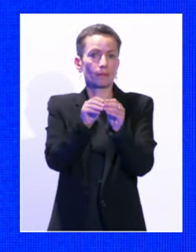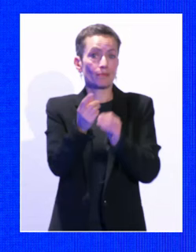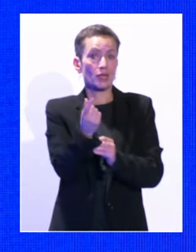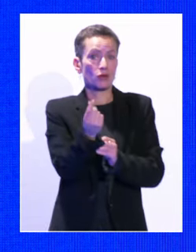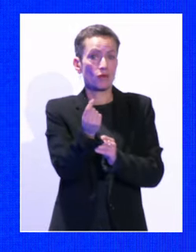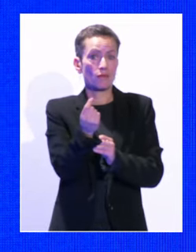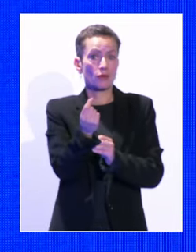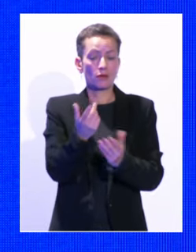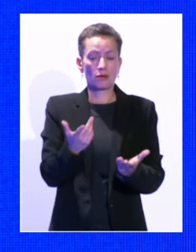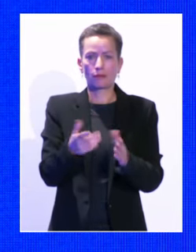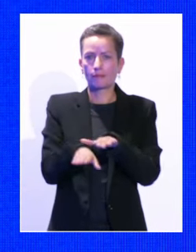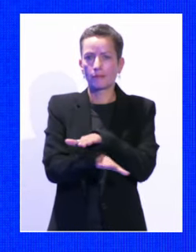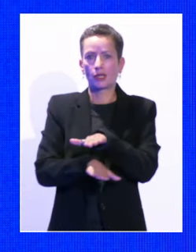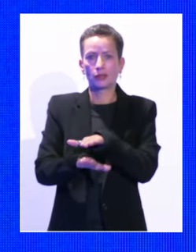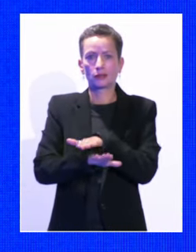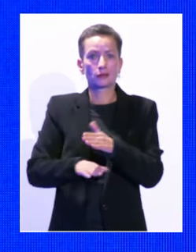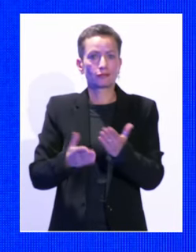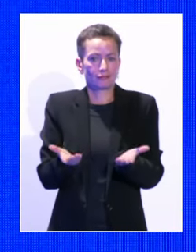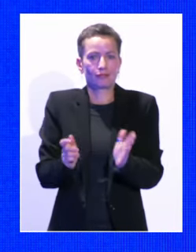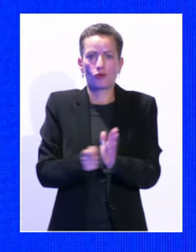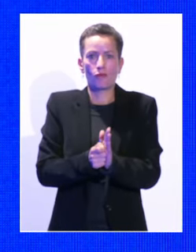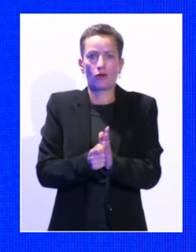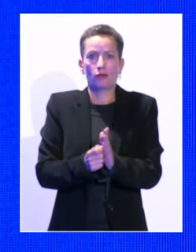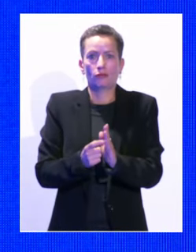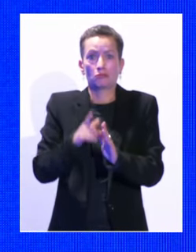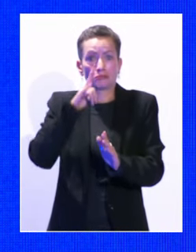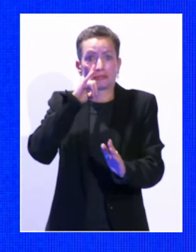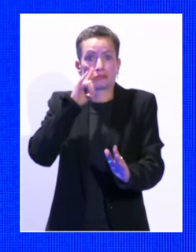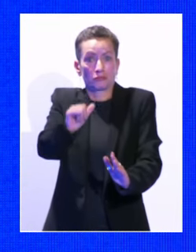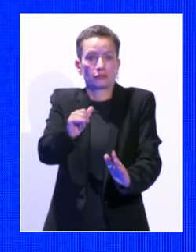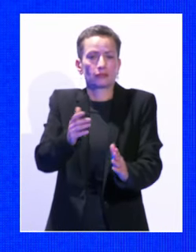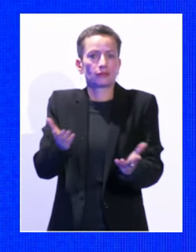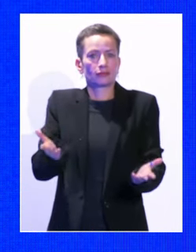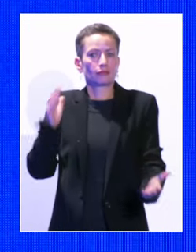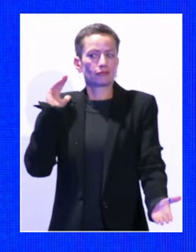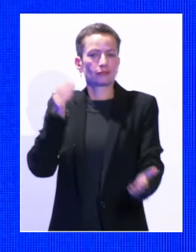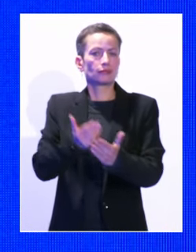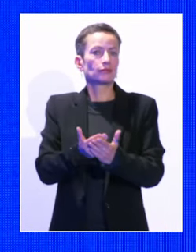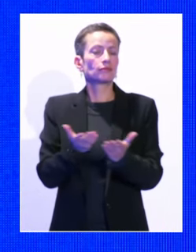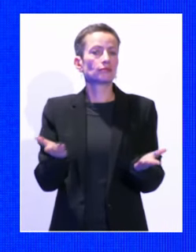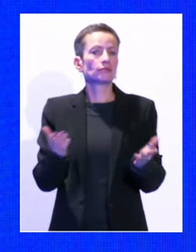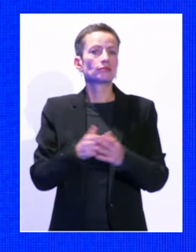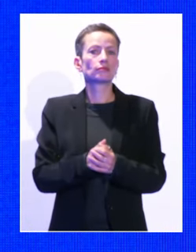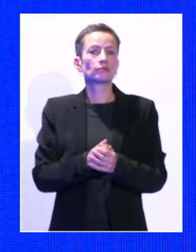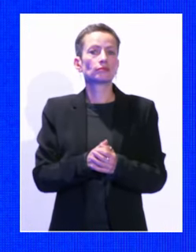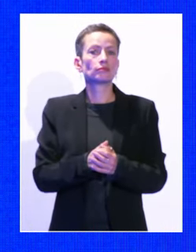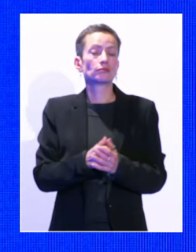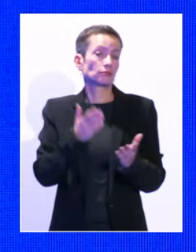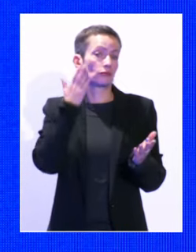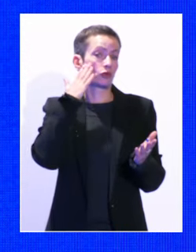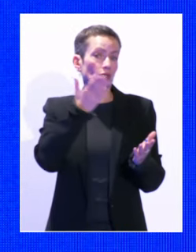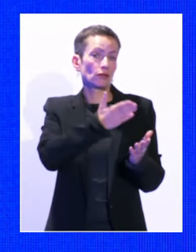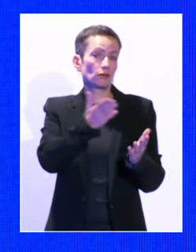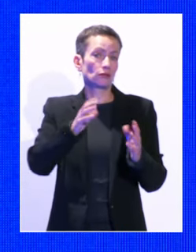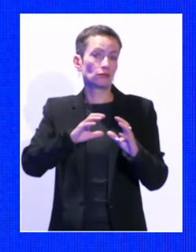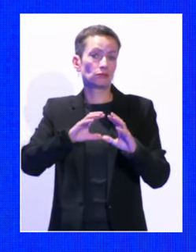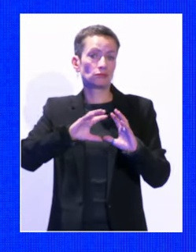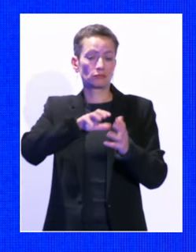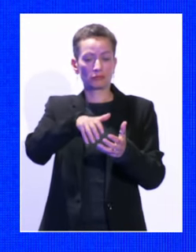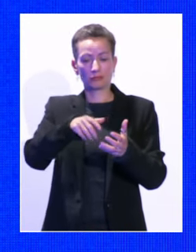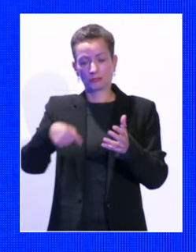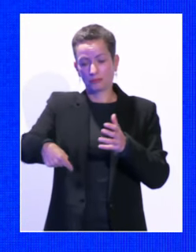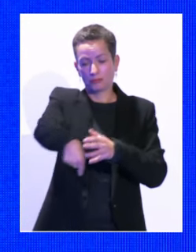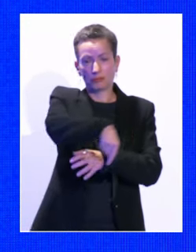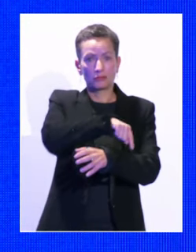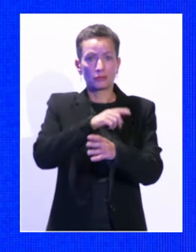du moment historique que nous vivons. Et nous savons tous très bien que partout dans le monde, la démocratie est en